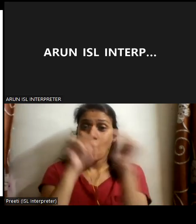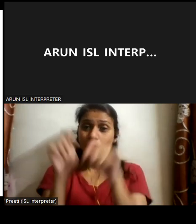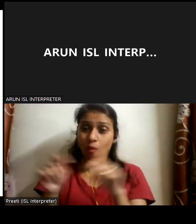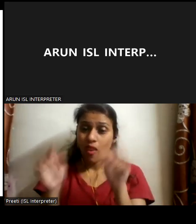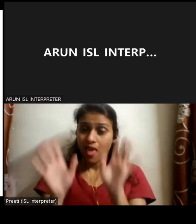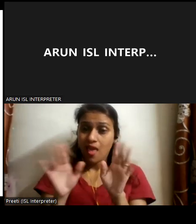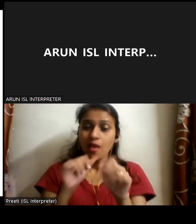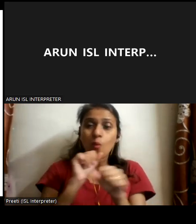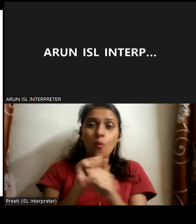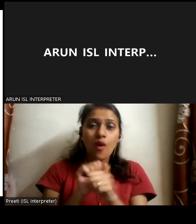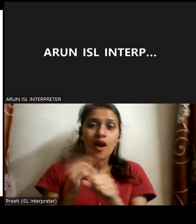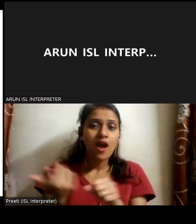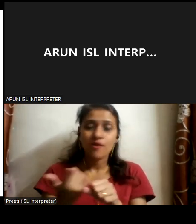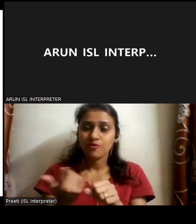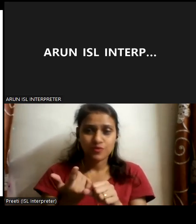वर्क,